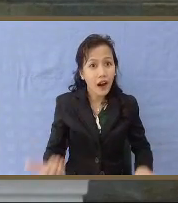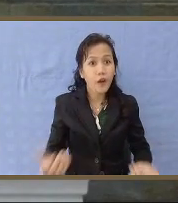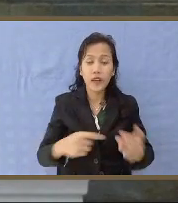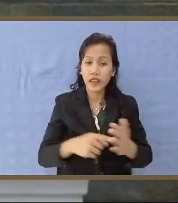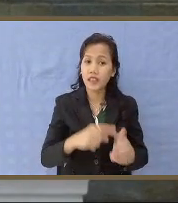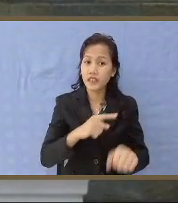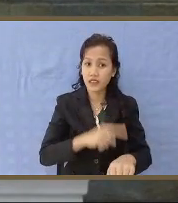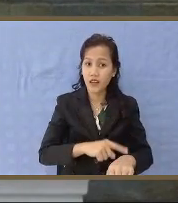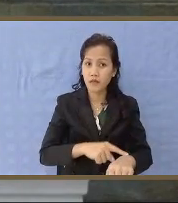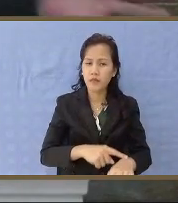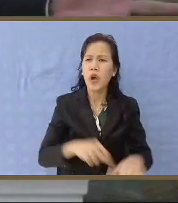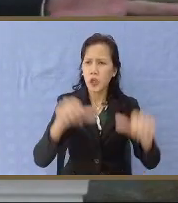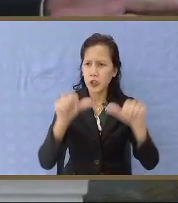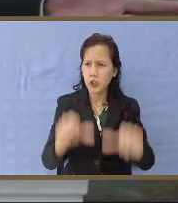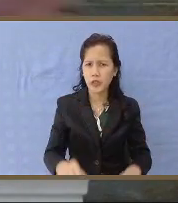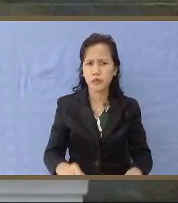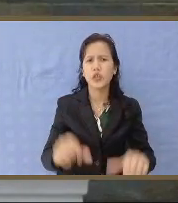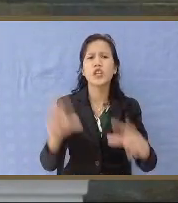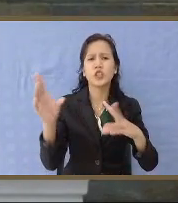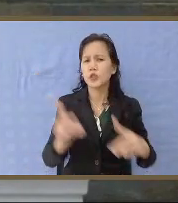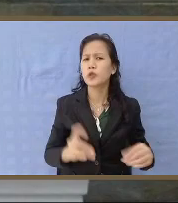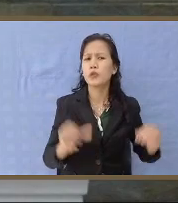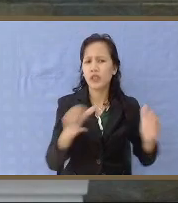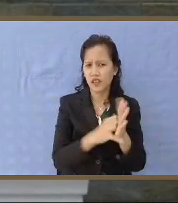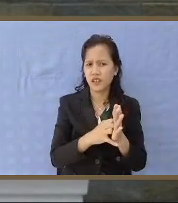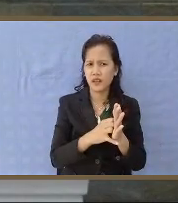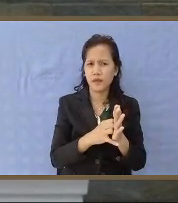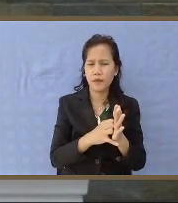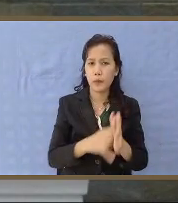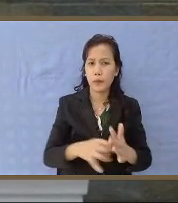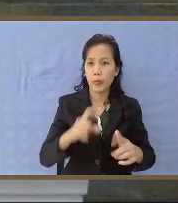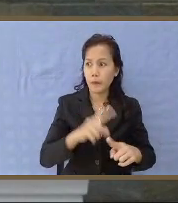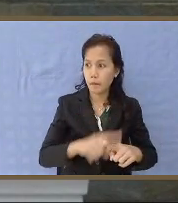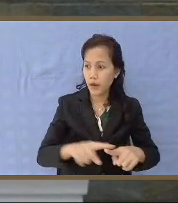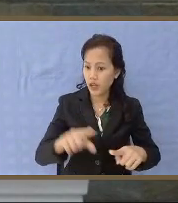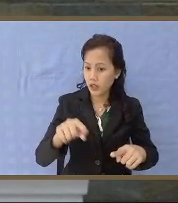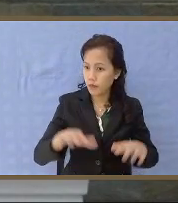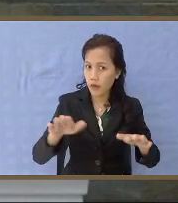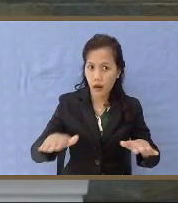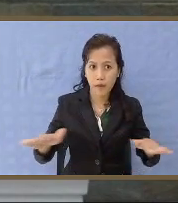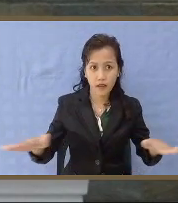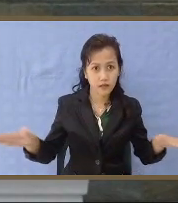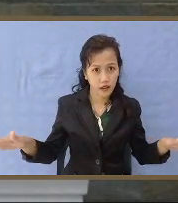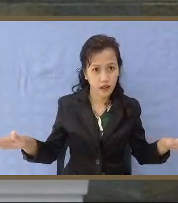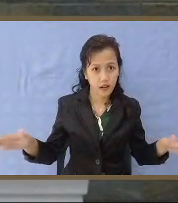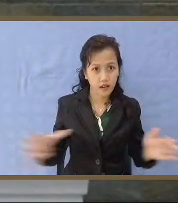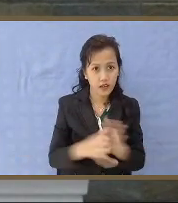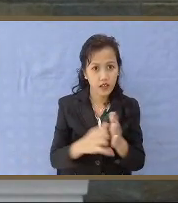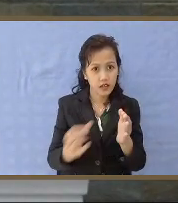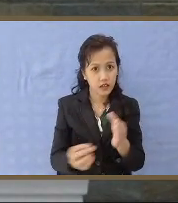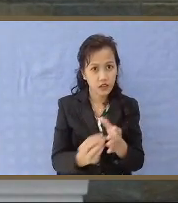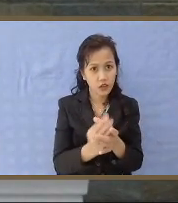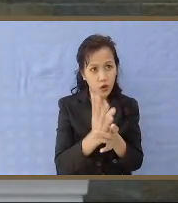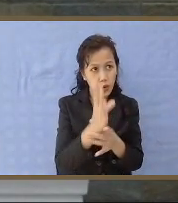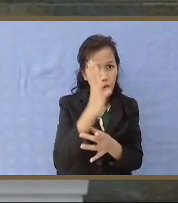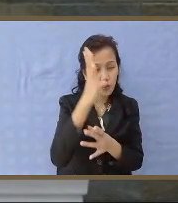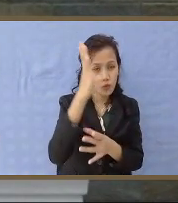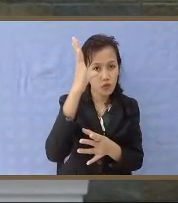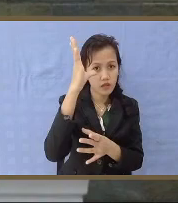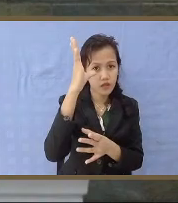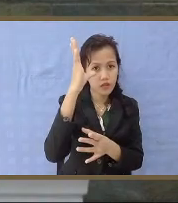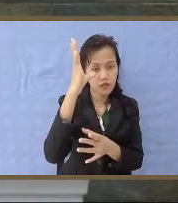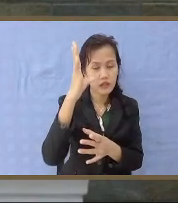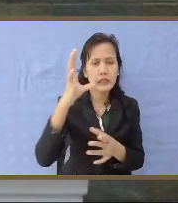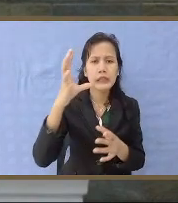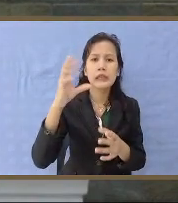kaya niyong lampasan, pwede kayong maging passive. Pero itong mga lumalaking ito, mga kapatid, sa ngayon,